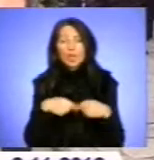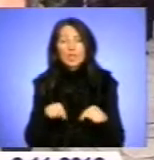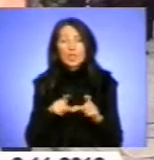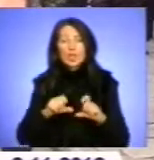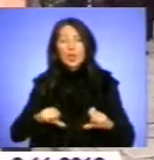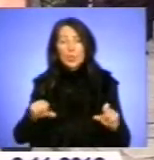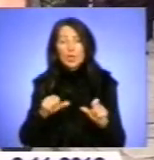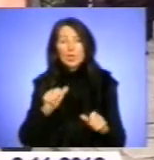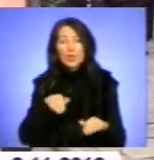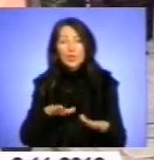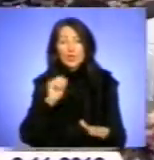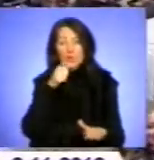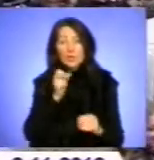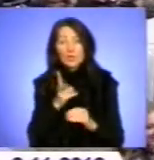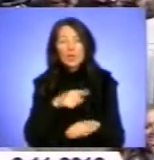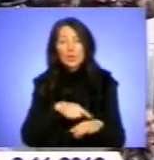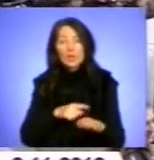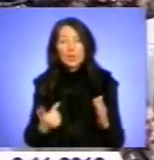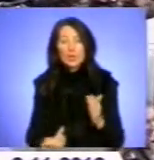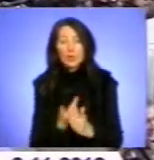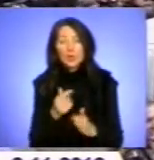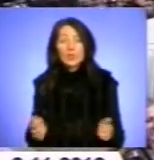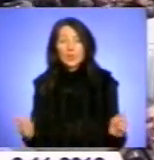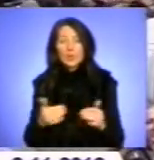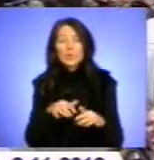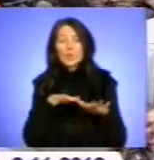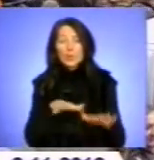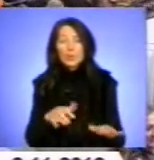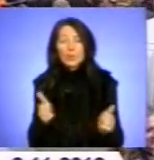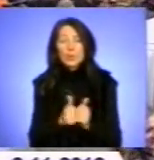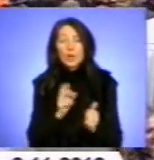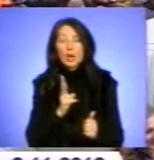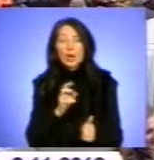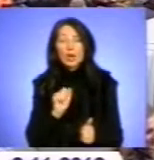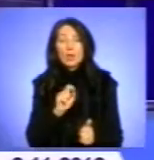комітет вирішив завтра о 12-й годині знову зібратися на пікет під Держказначейством.